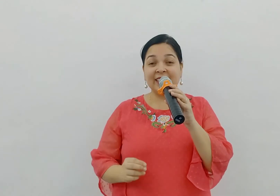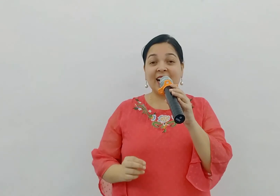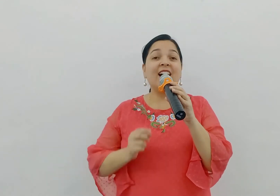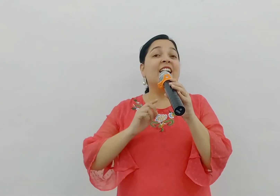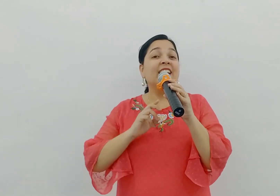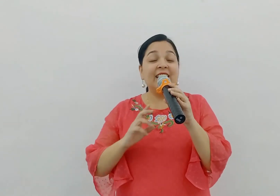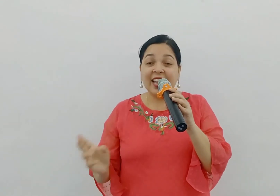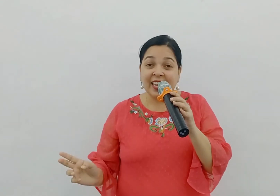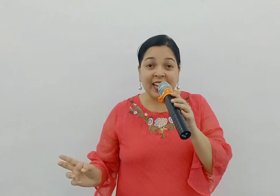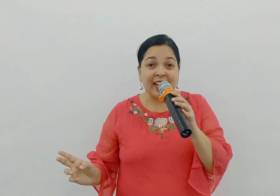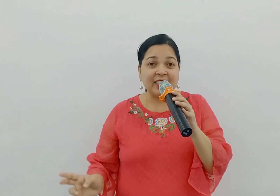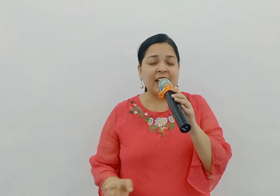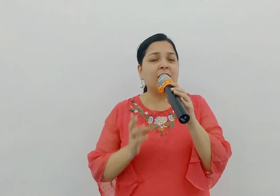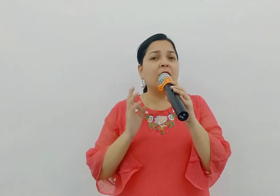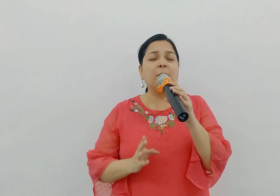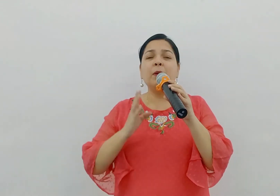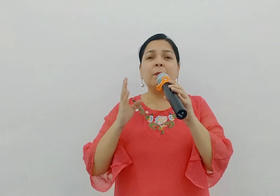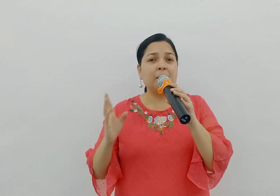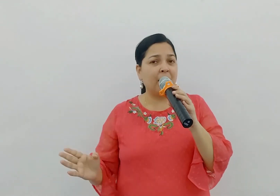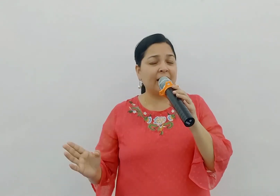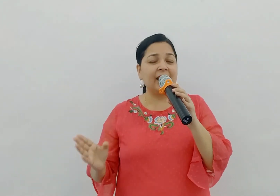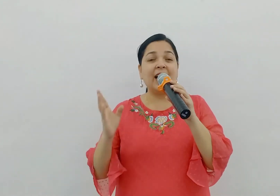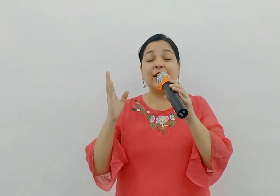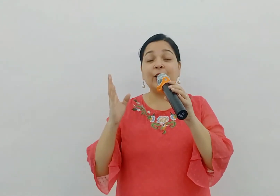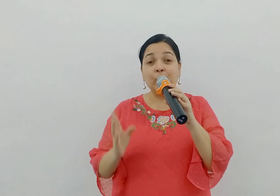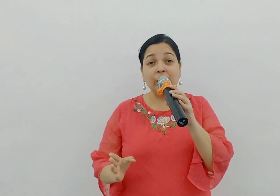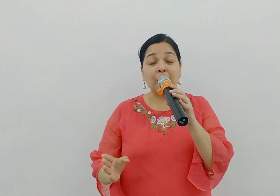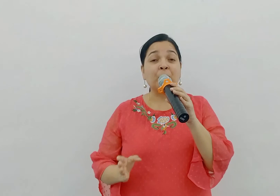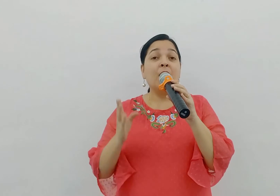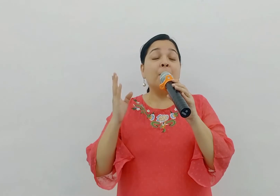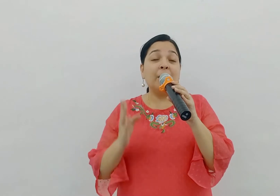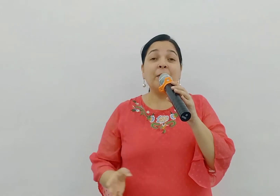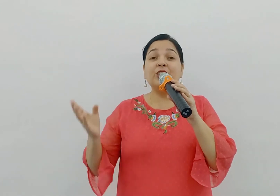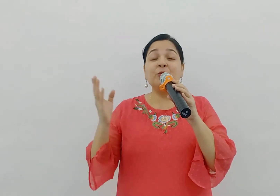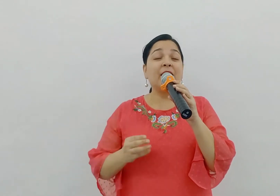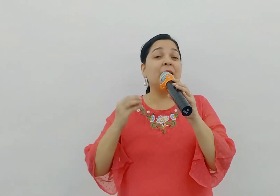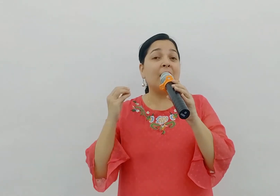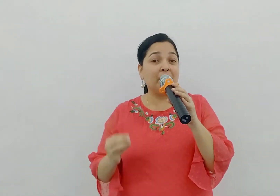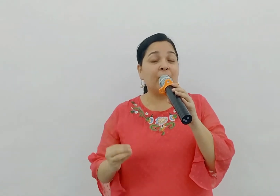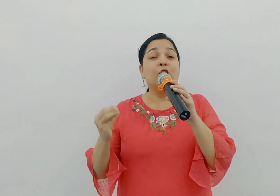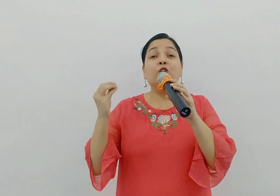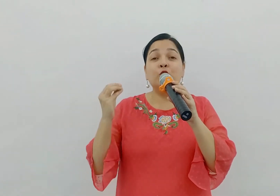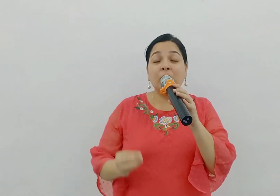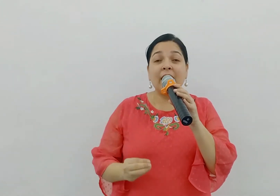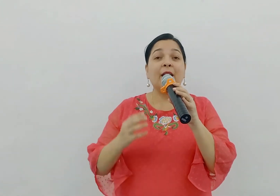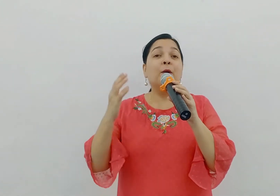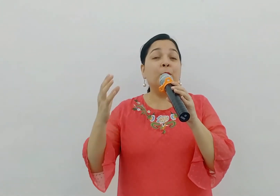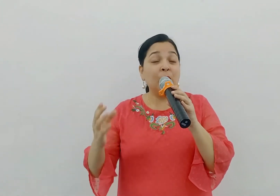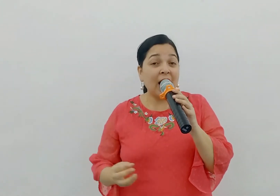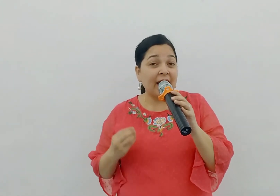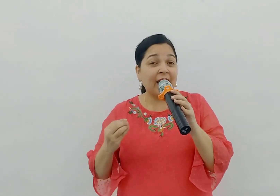हमें ऐसा नहीं करना चाहिए। कभी भी मत भागिए। हालेलुया। परमेश्वर ने भी हमें चुना